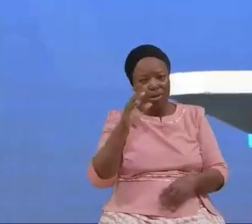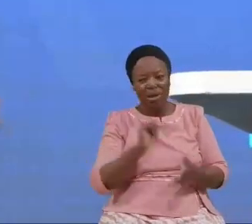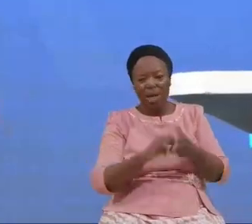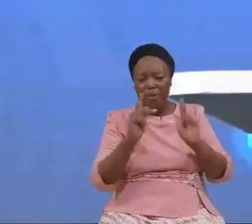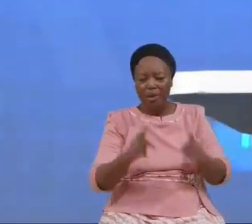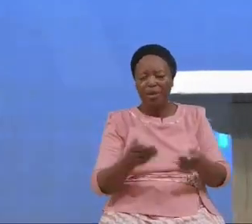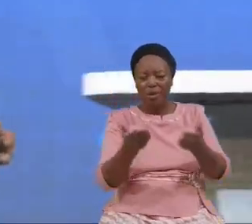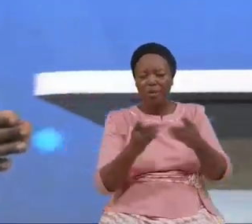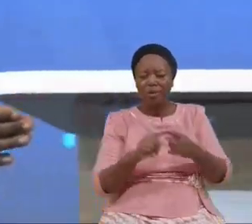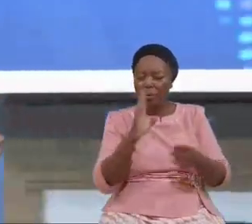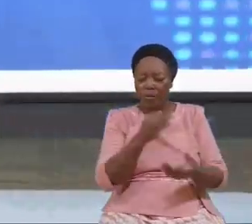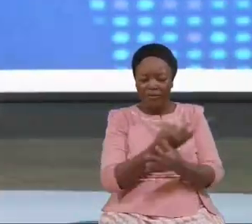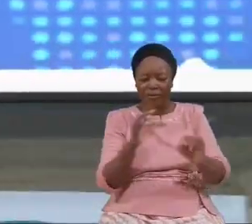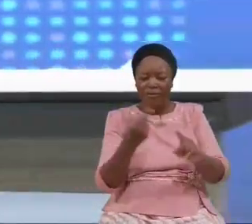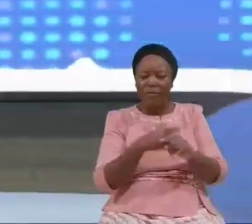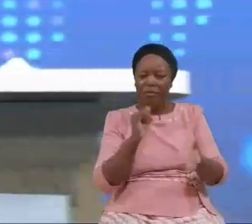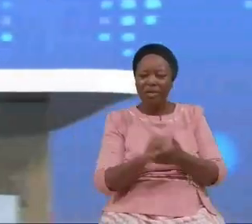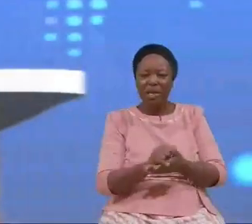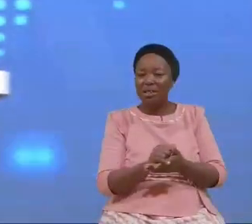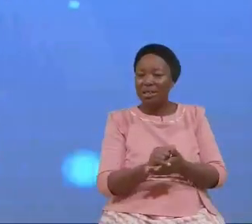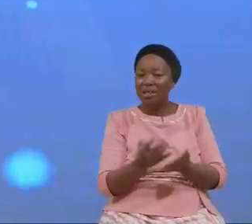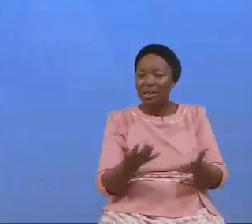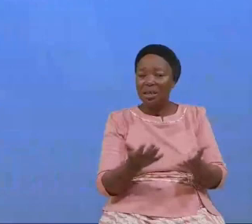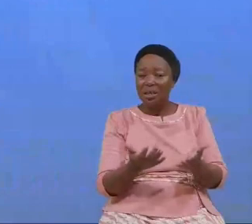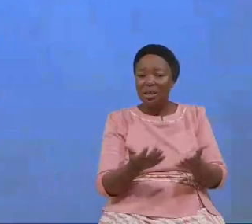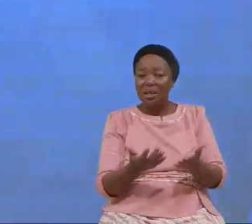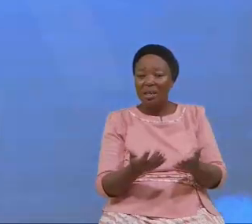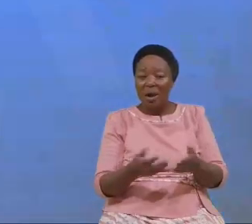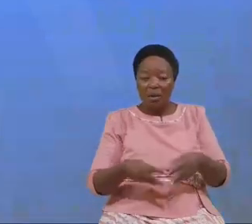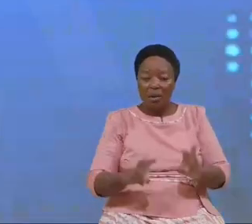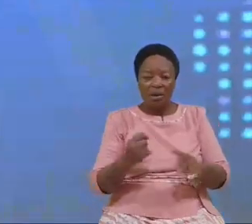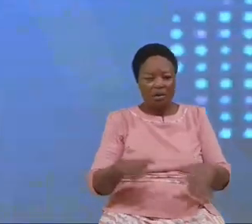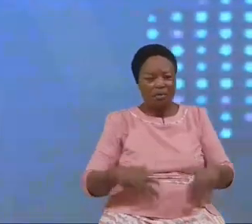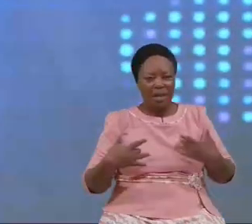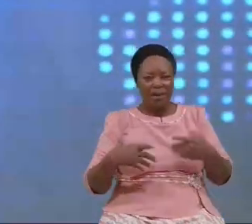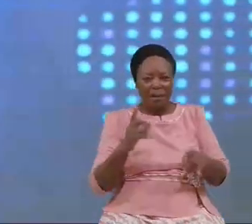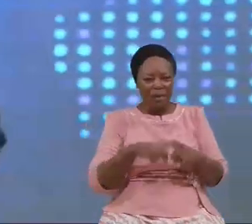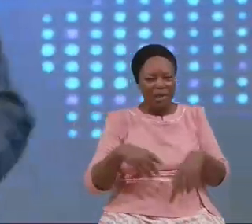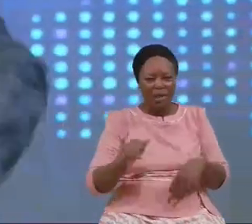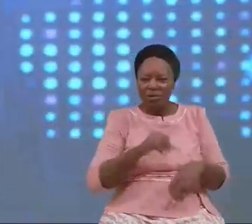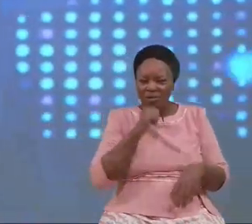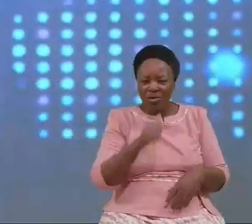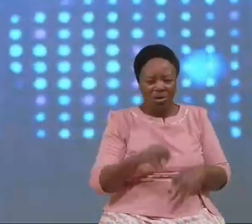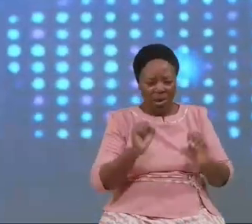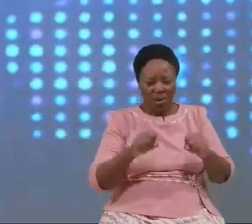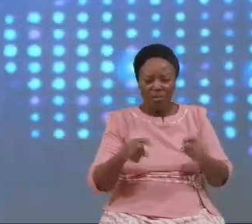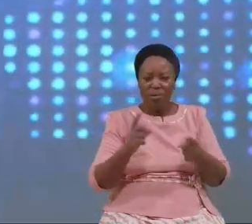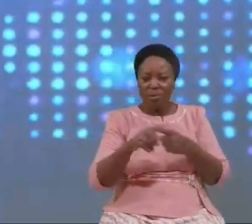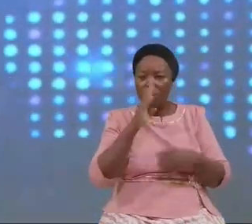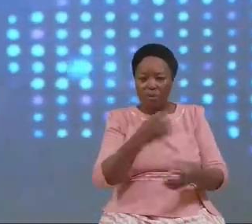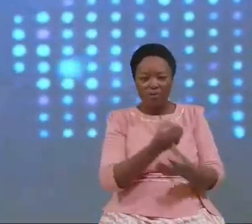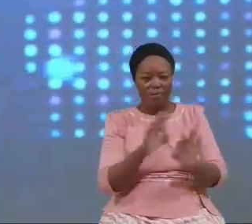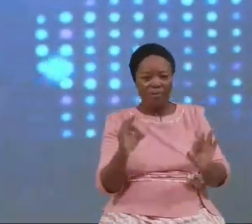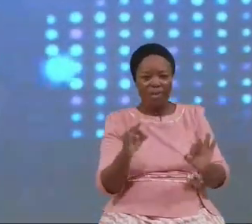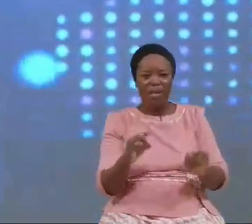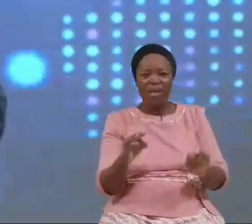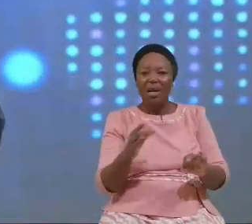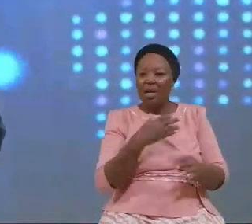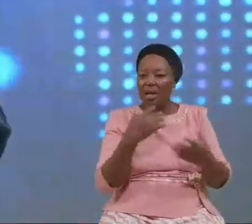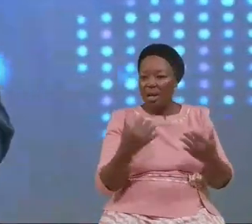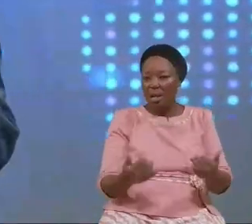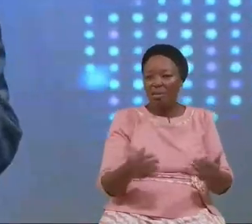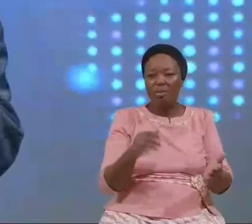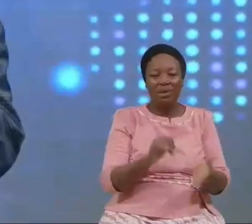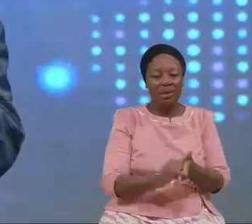il est libéré de cet animosité mais il n'arrive pas à se libérer maintenant